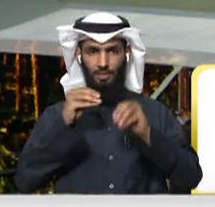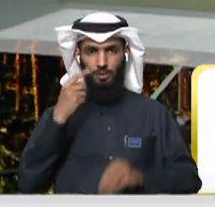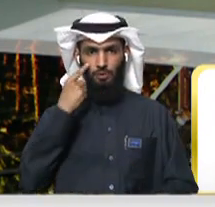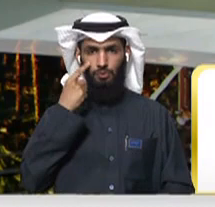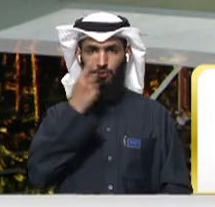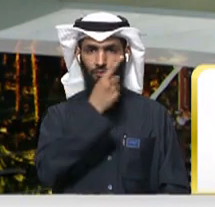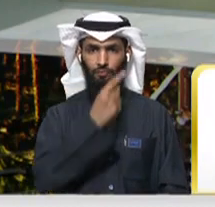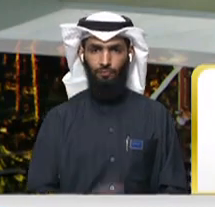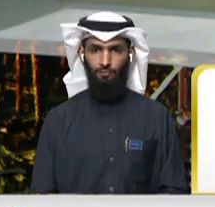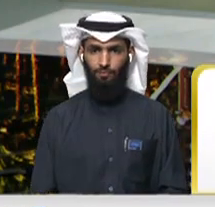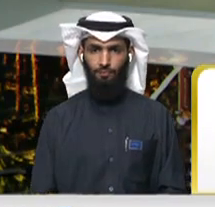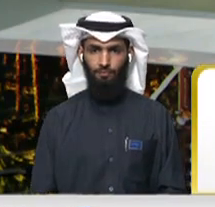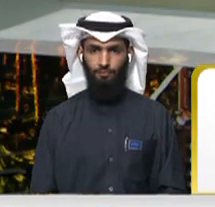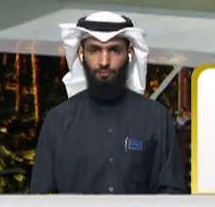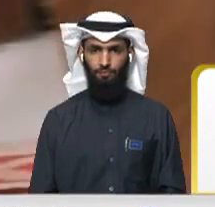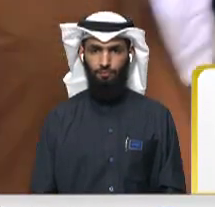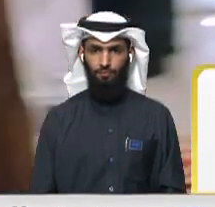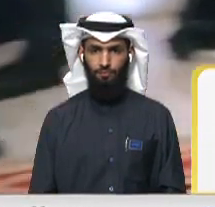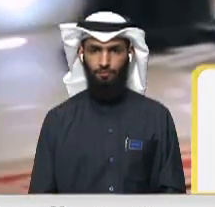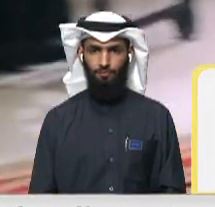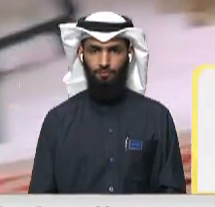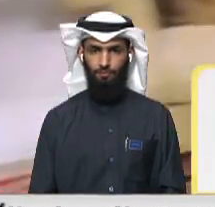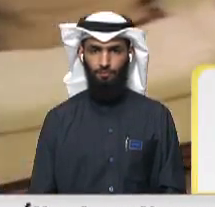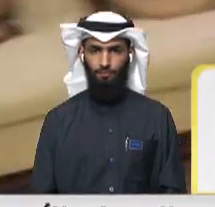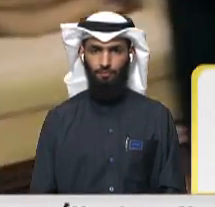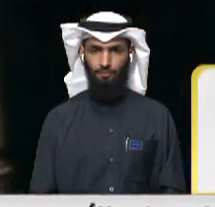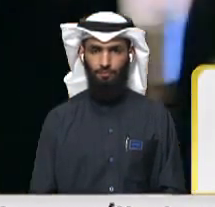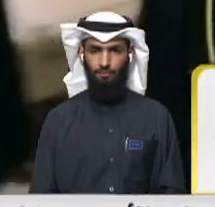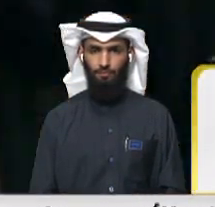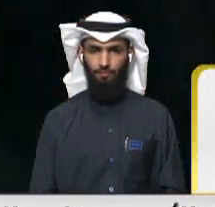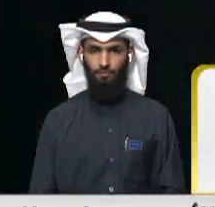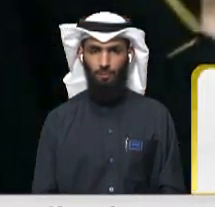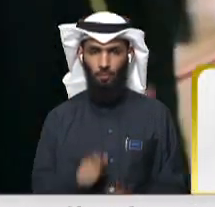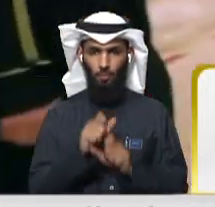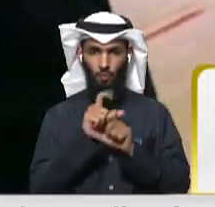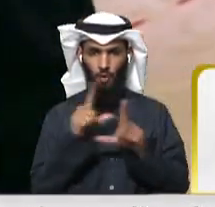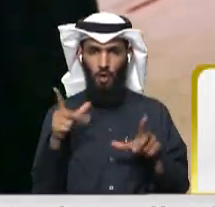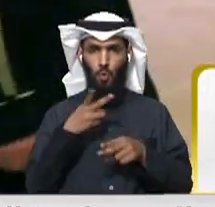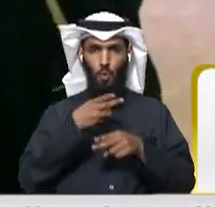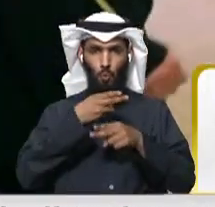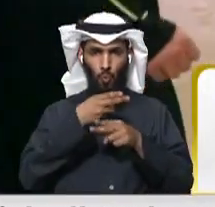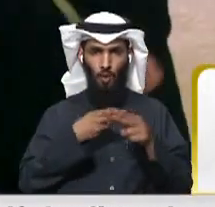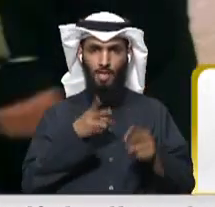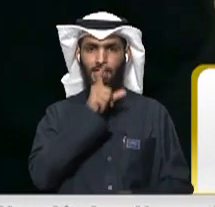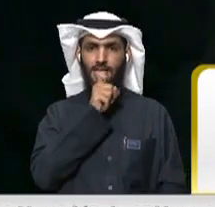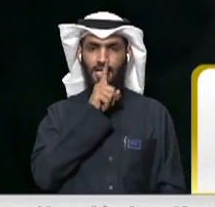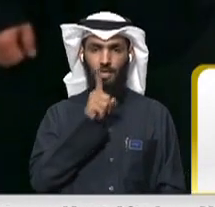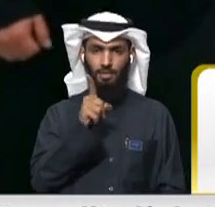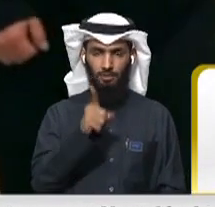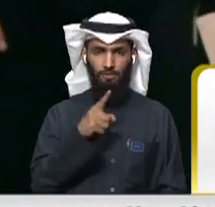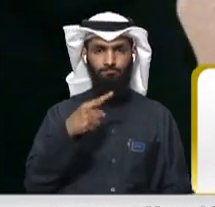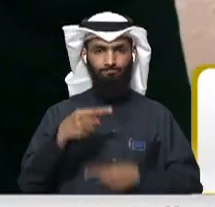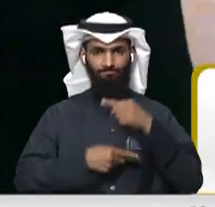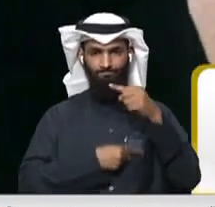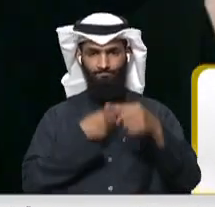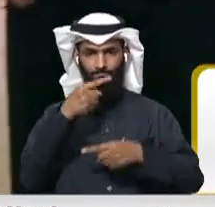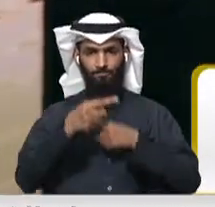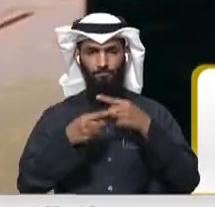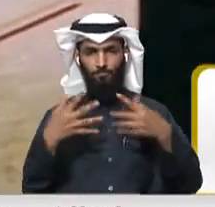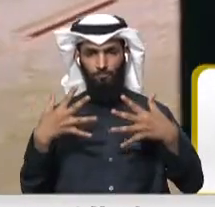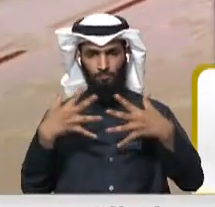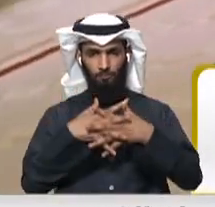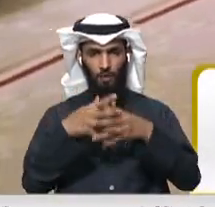التقرير التالي ظلت العلاقات الكويتيه القطريه على الدوام قويه